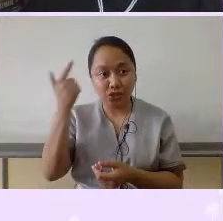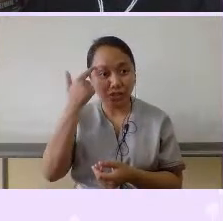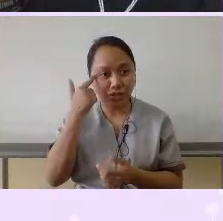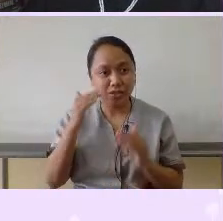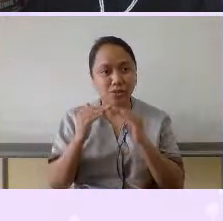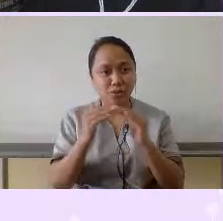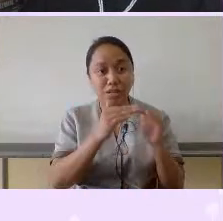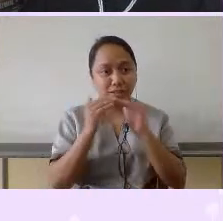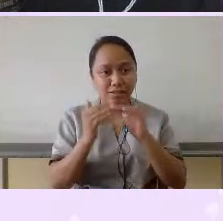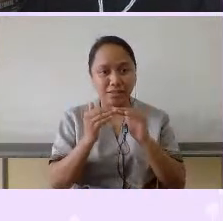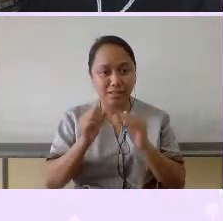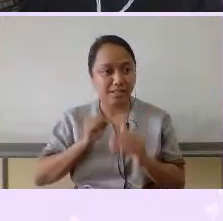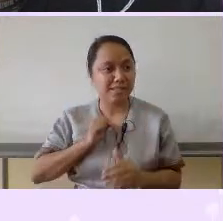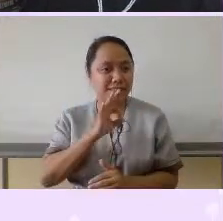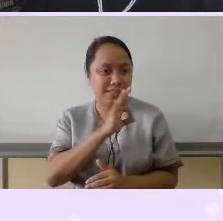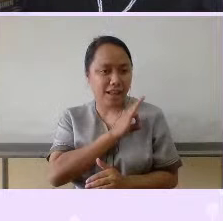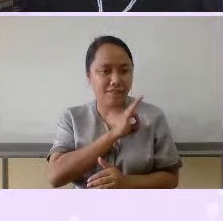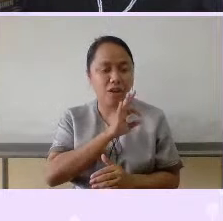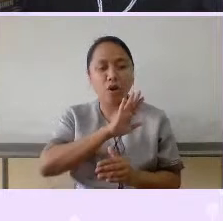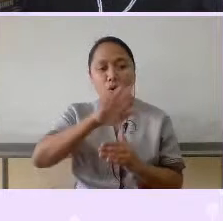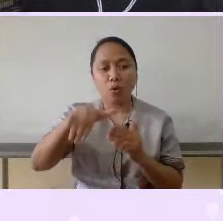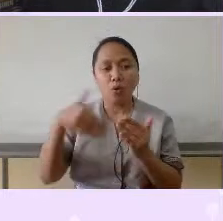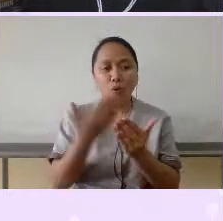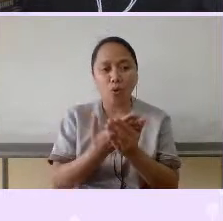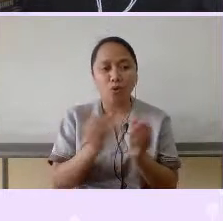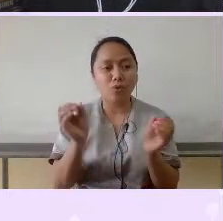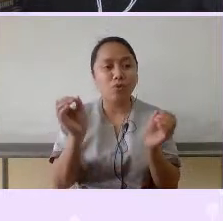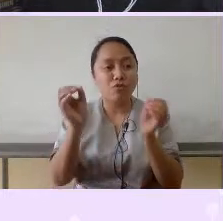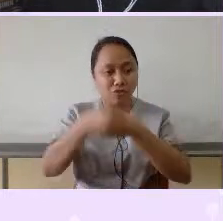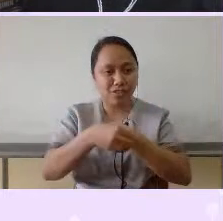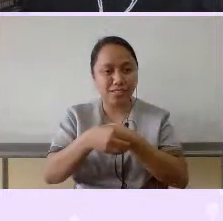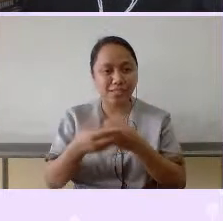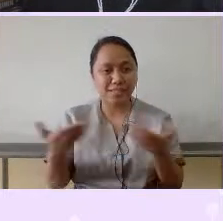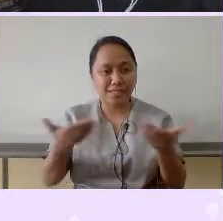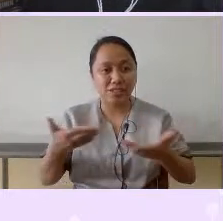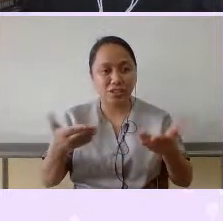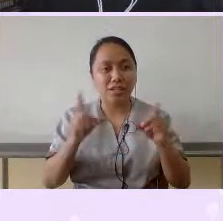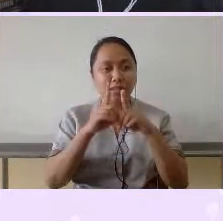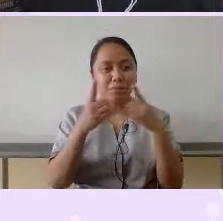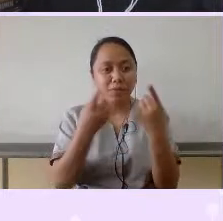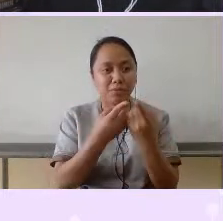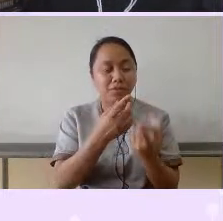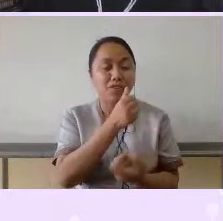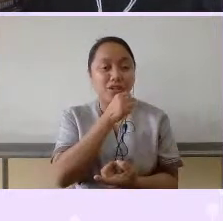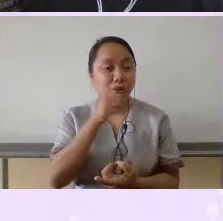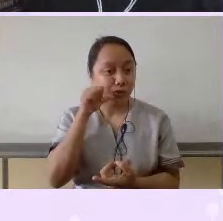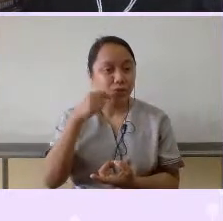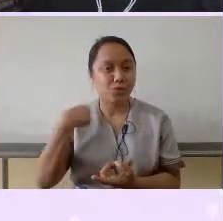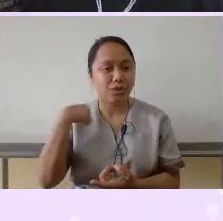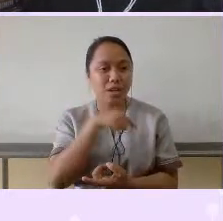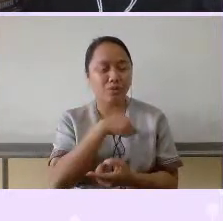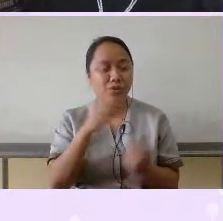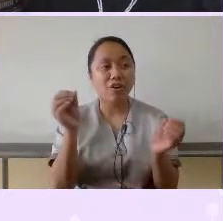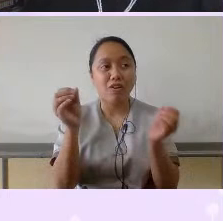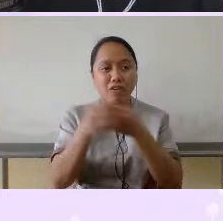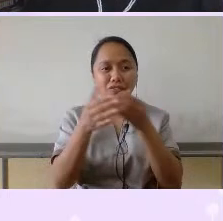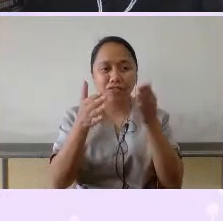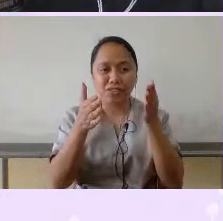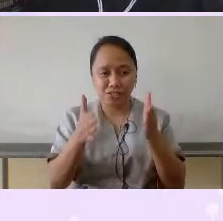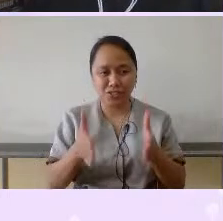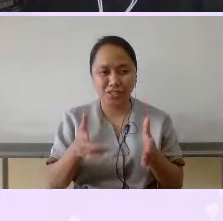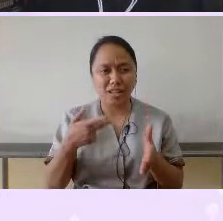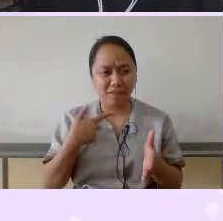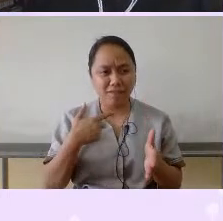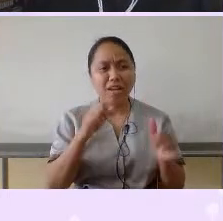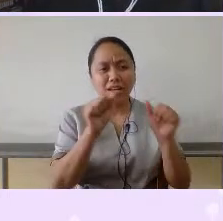mga opisina ng DA, aming mga regional field offices, bureaus, attached agencies,